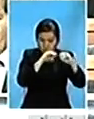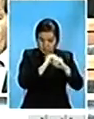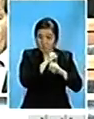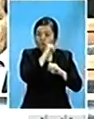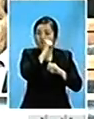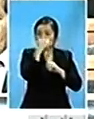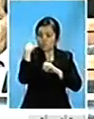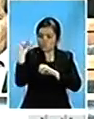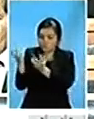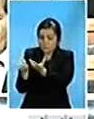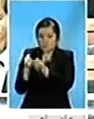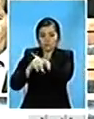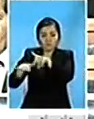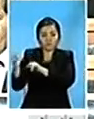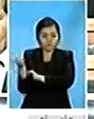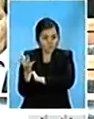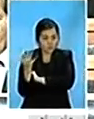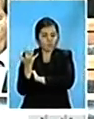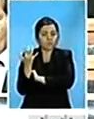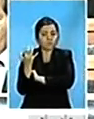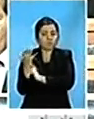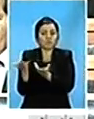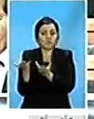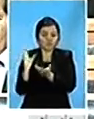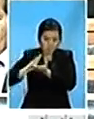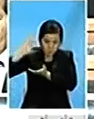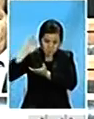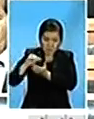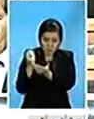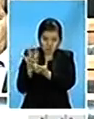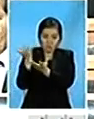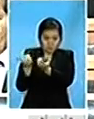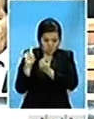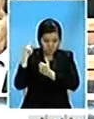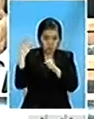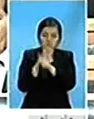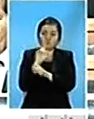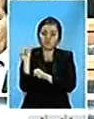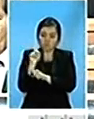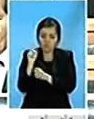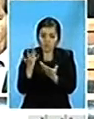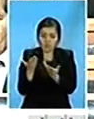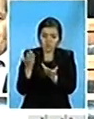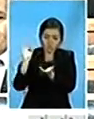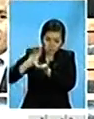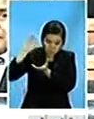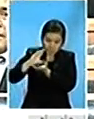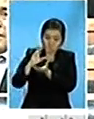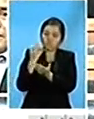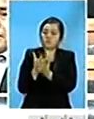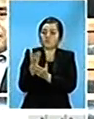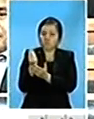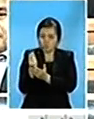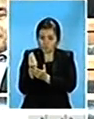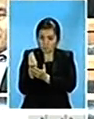จะมีประโยชน์อย่างไรคุ้มกับการลงทุนหรือไม่ขนาดการลงทุนควรจะเป็นเท่าใ